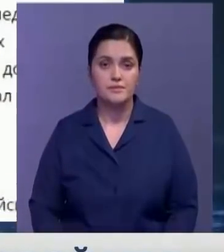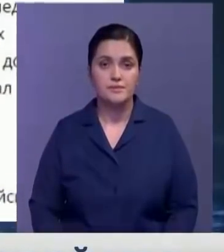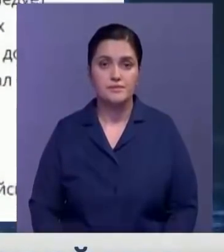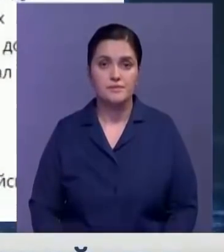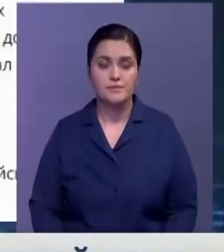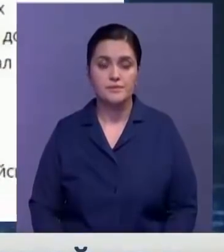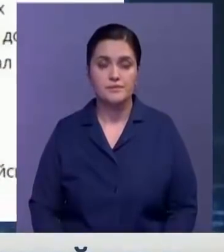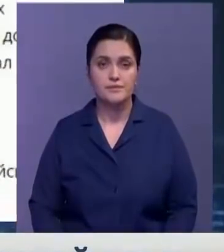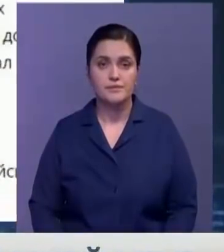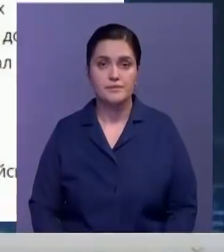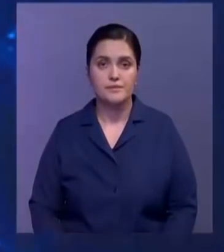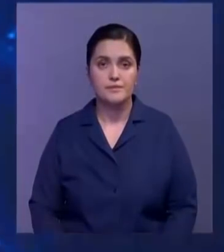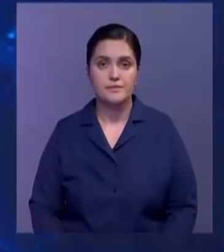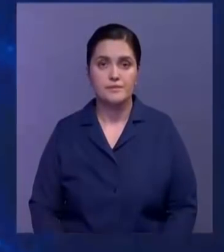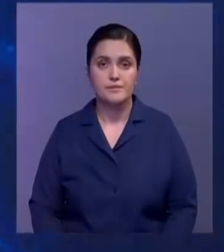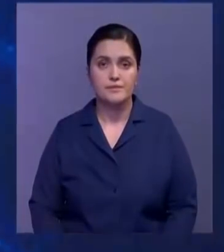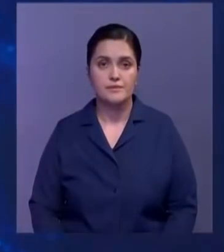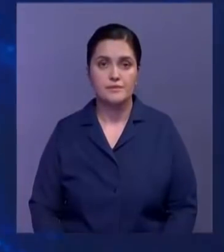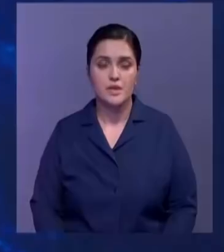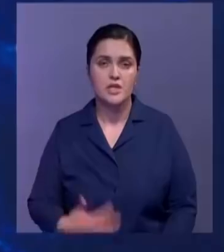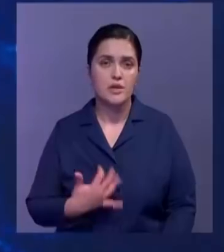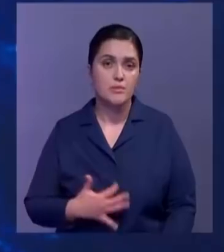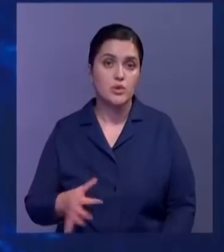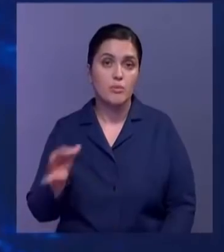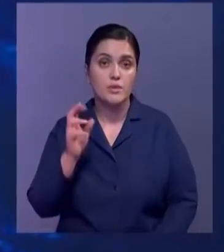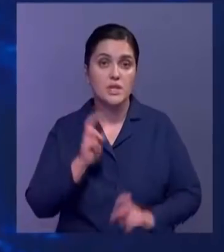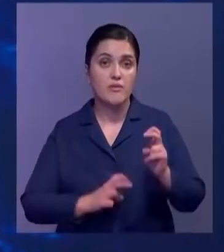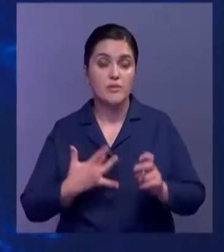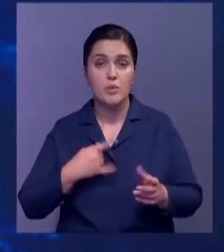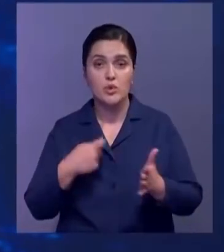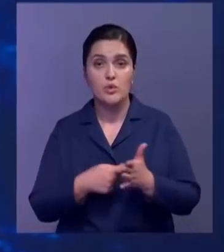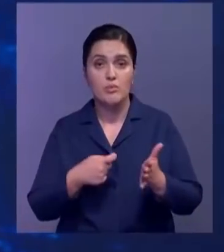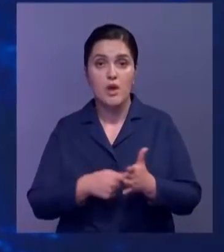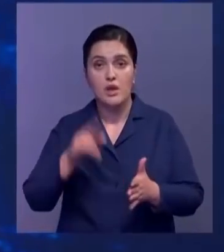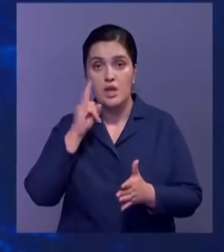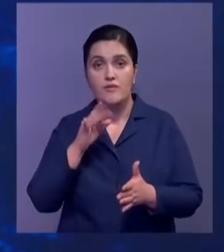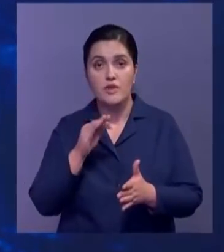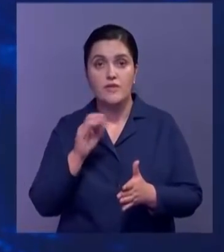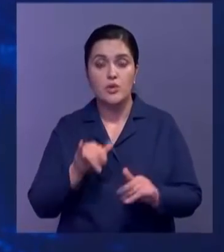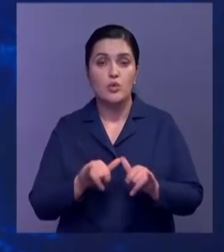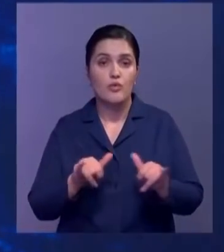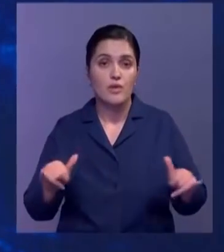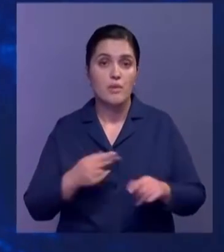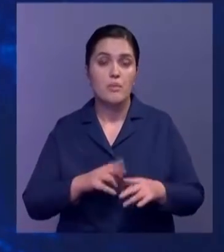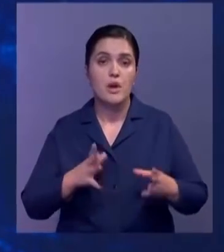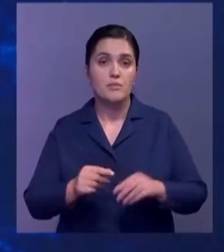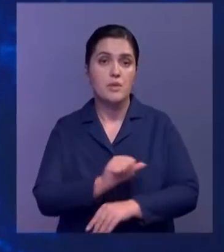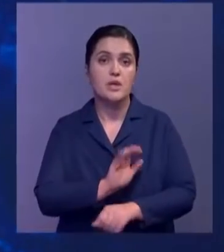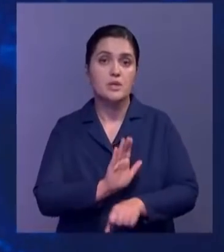В Жамбылской области завод минеральных удобрений «Казфосфат» увеличил объемы экспорта. С начала года